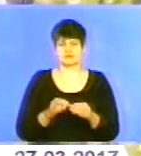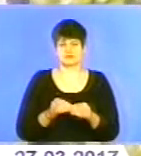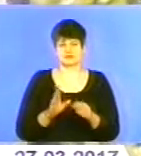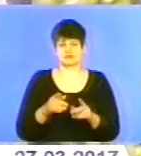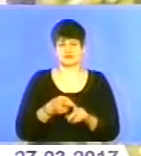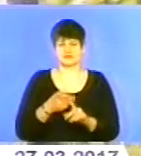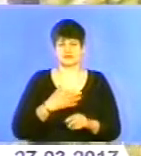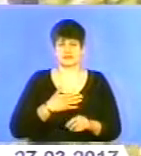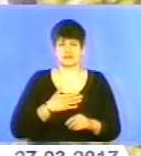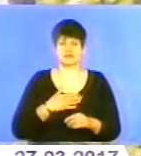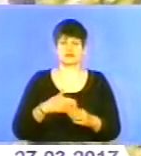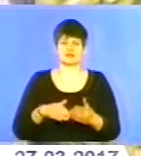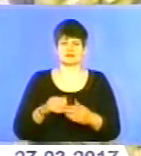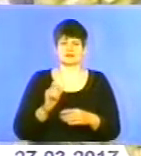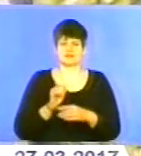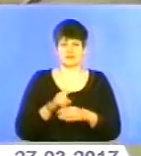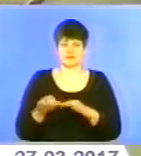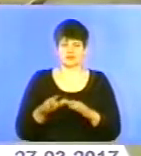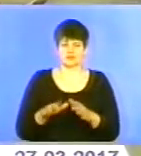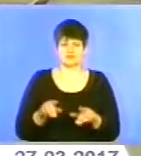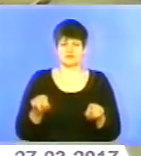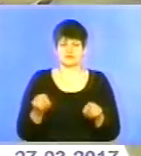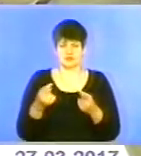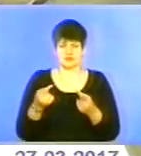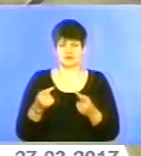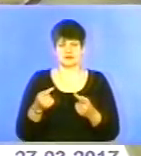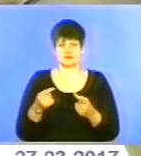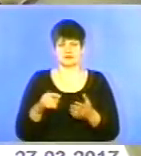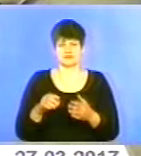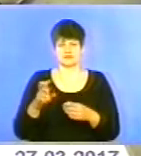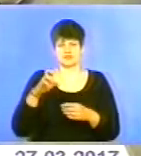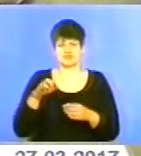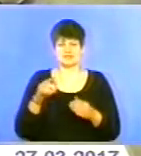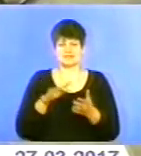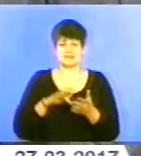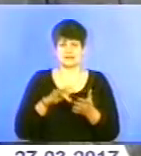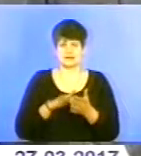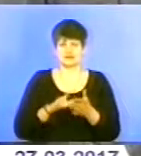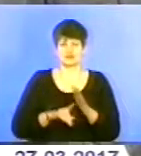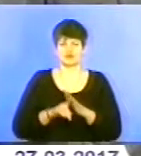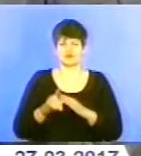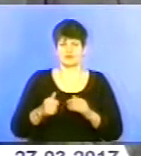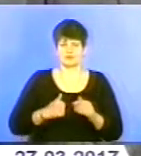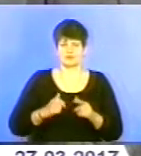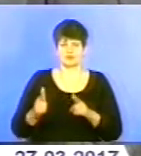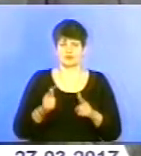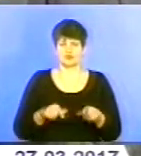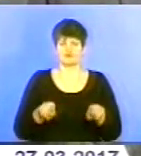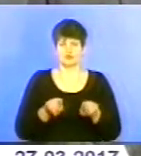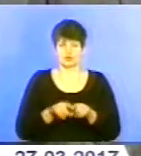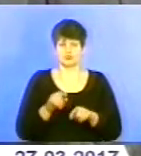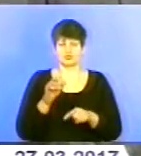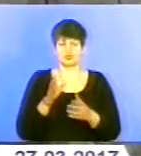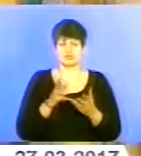Серед завдань руху сприяння теробороні – створення за участю держави центрів для початкової військової підготовки, в тому числі публічна робота